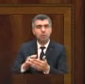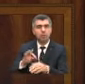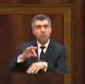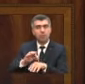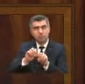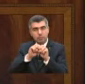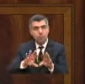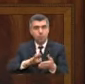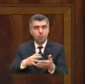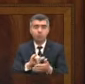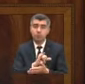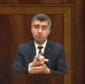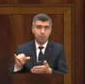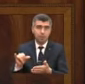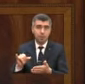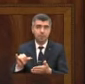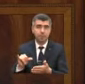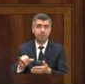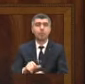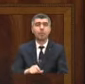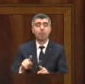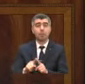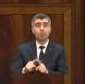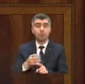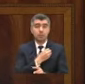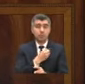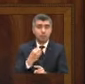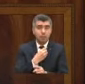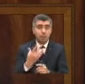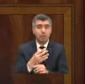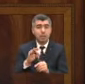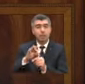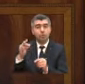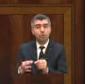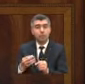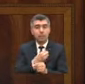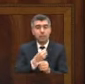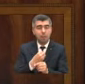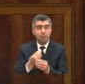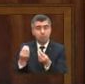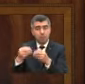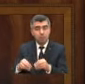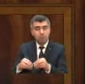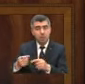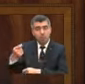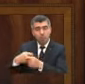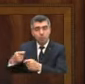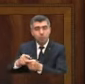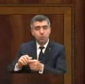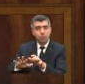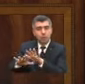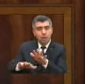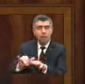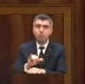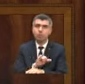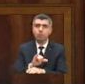المهم. لأن إذا كانت المستوى الصحي ولا النتائج الصحية سيئة جدا، ما بقى اقتصاد ما بقى اجتماع، غادي يقول واحد